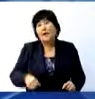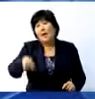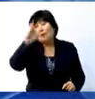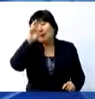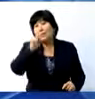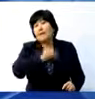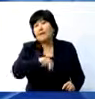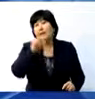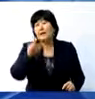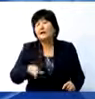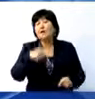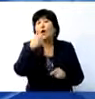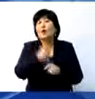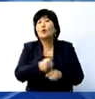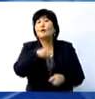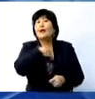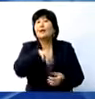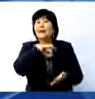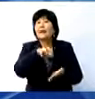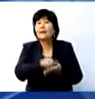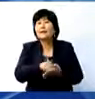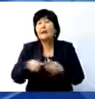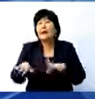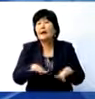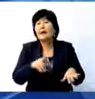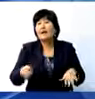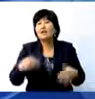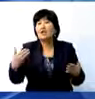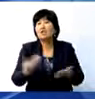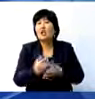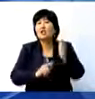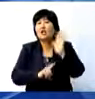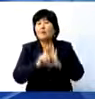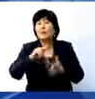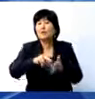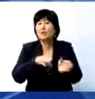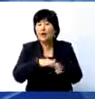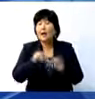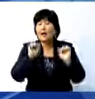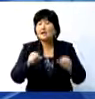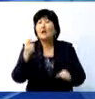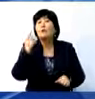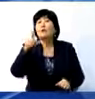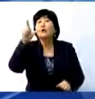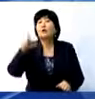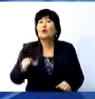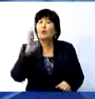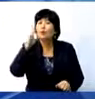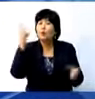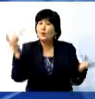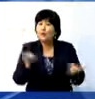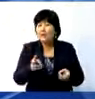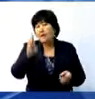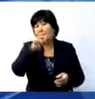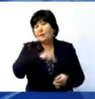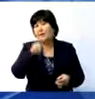мемлекеттік қызметші көшбасшылық қасиетке ие, іскер әрі жаңашыл бастамаларда жүзеге асыра алатын бірегей тұлға болуы тиіс.